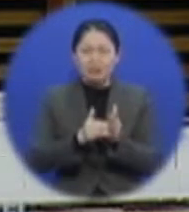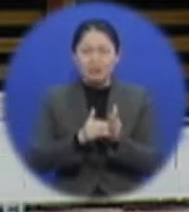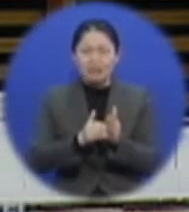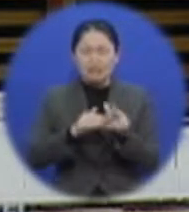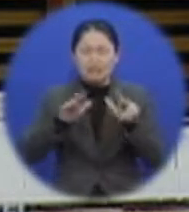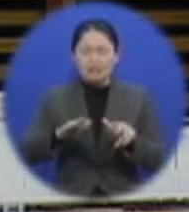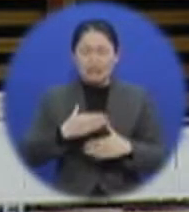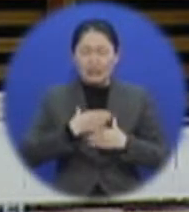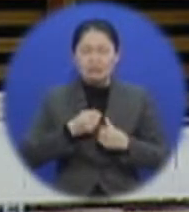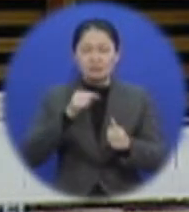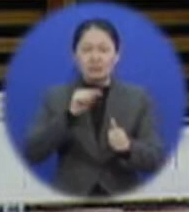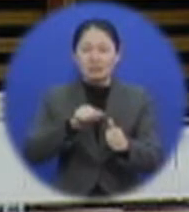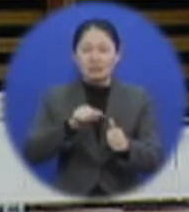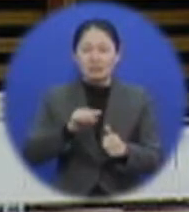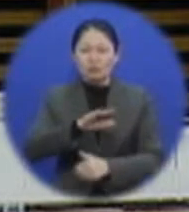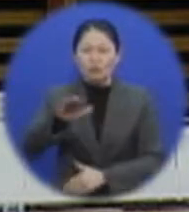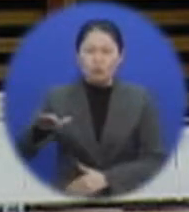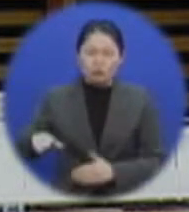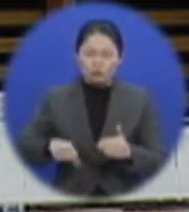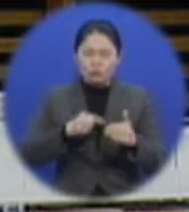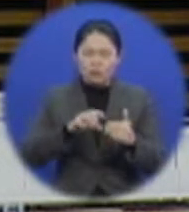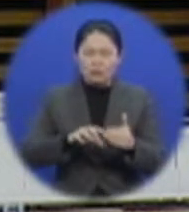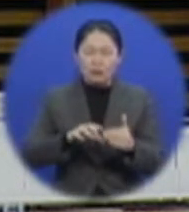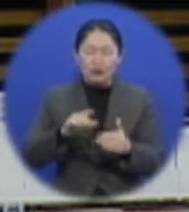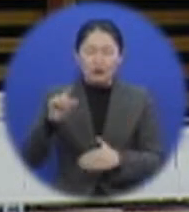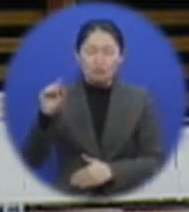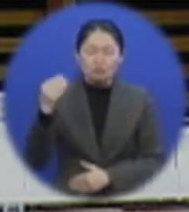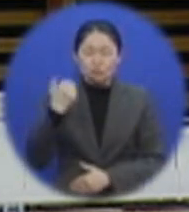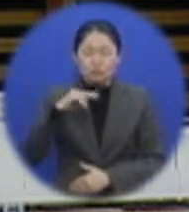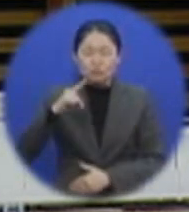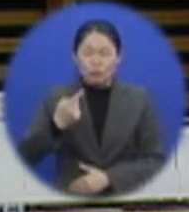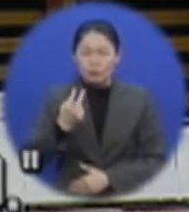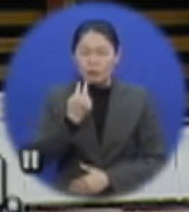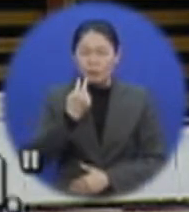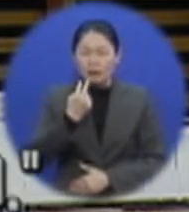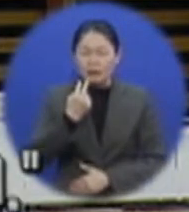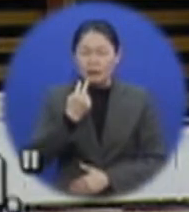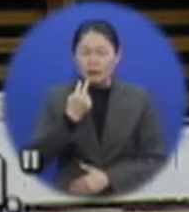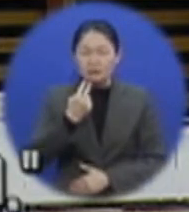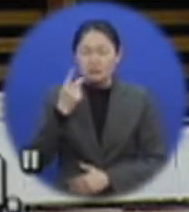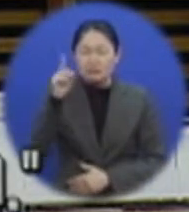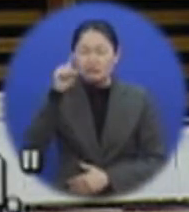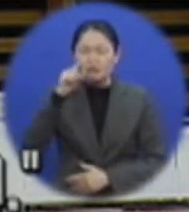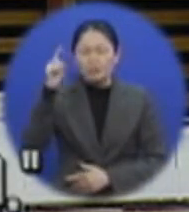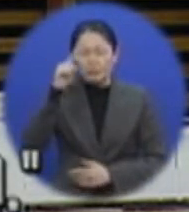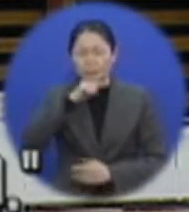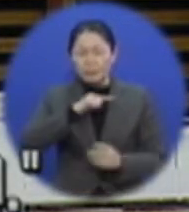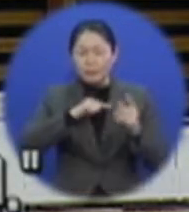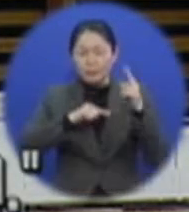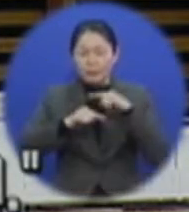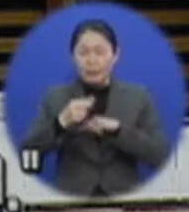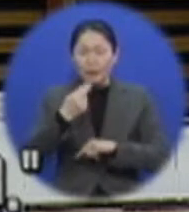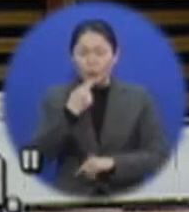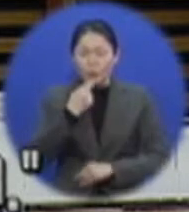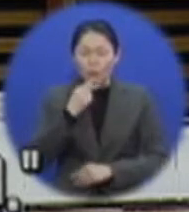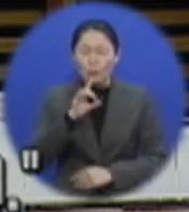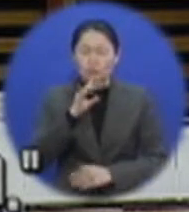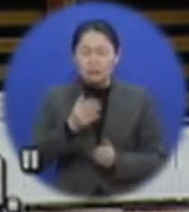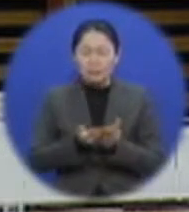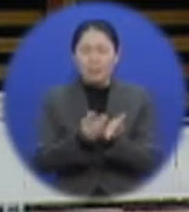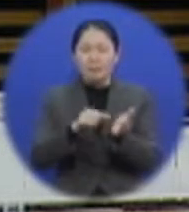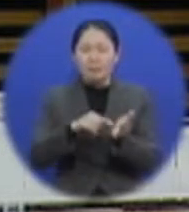이제는 안심하라 너희 중 아무도 생명에는 아무런 손상이 없겠고 오직 배 뿐이리라